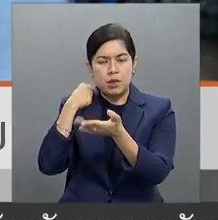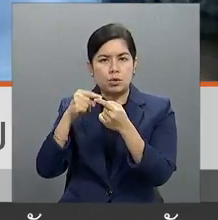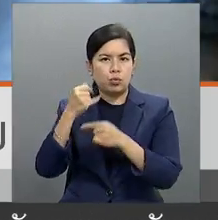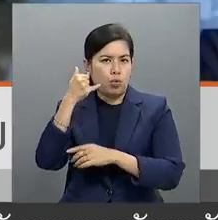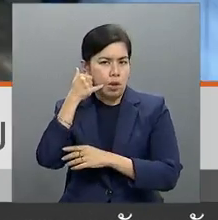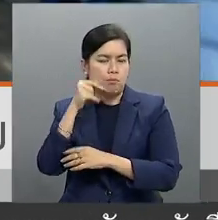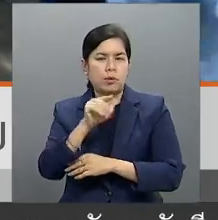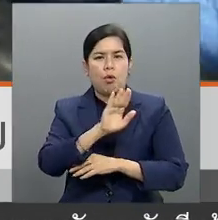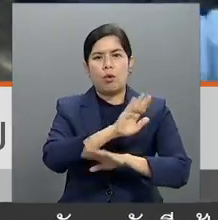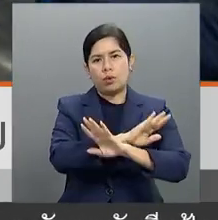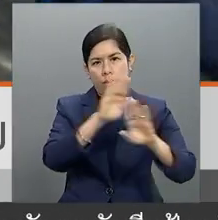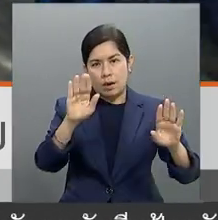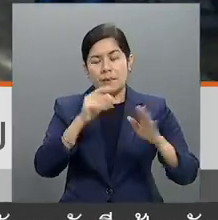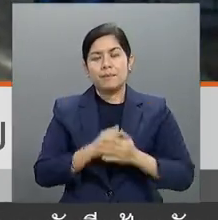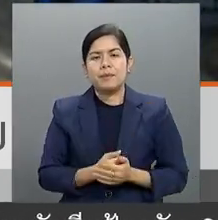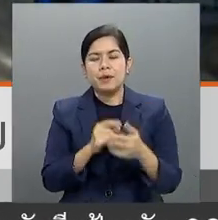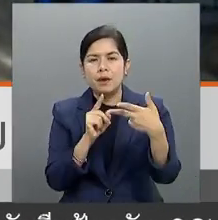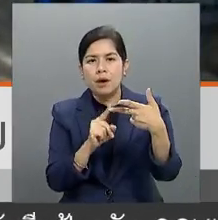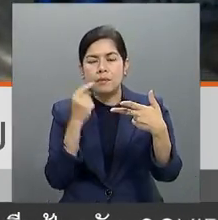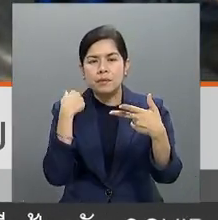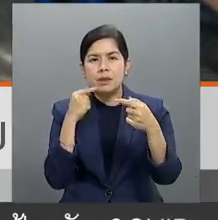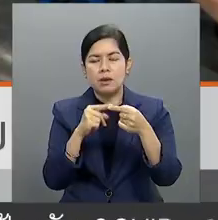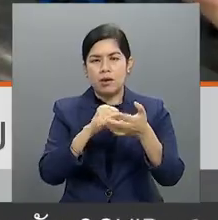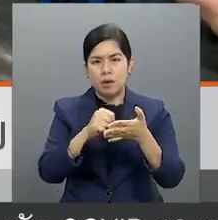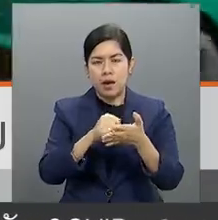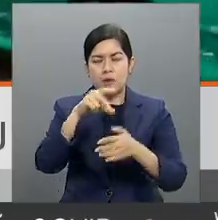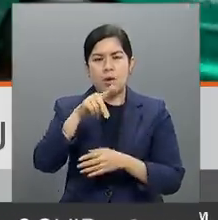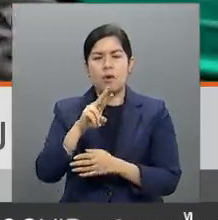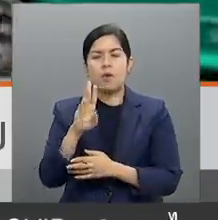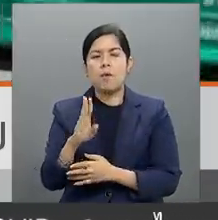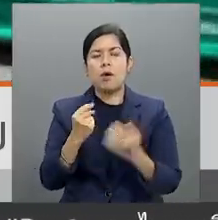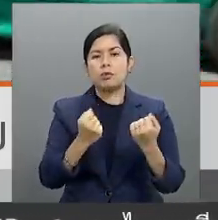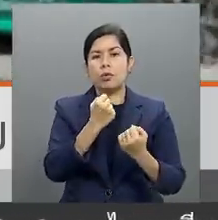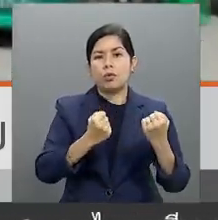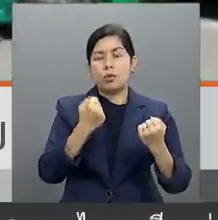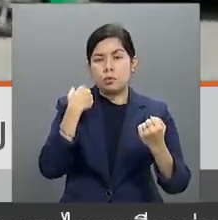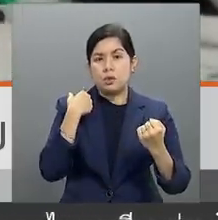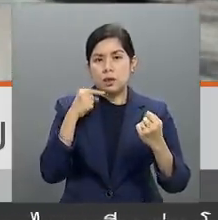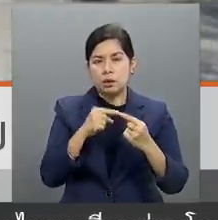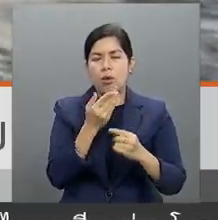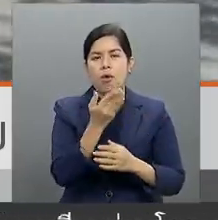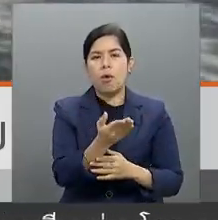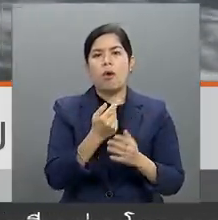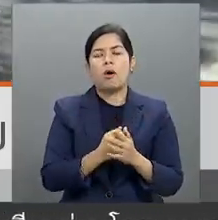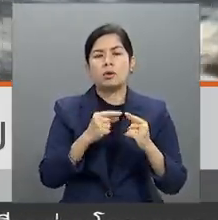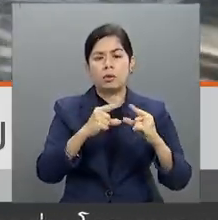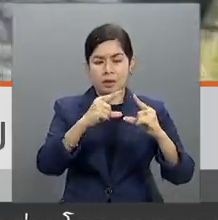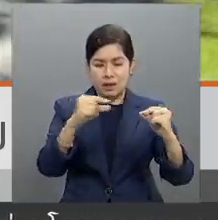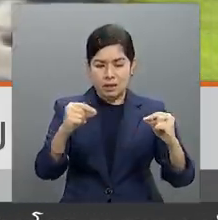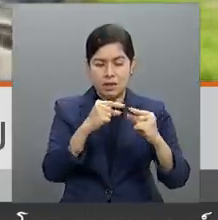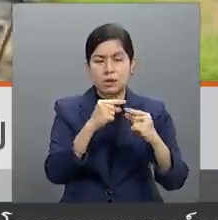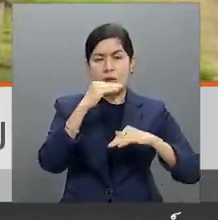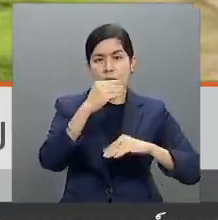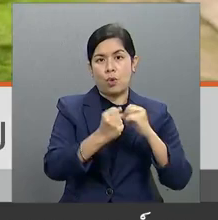รถยนต์รับจ้างสาธารณะแก้ไขพรบรถยนต์ให้ไข่อายุรถแท็กซี่จากเดิม 9ปีค่ะก็ให้ไข่อายุเป็น